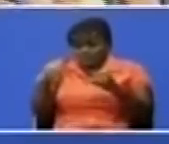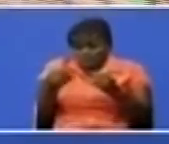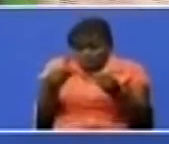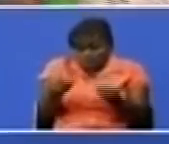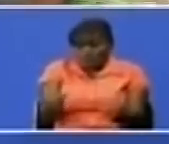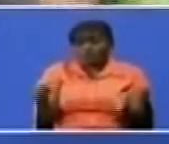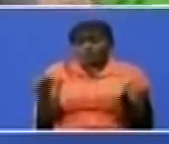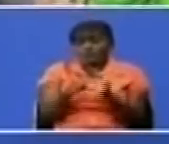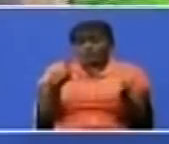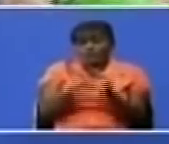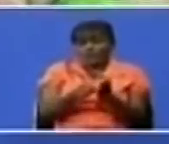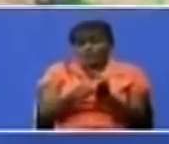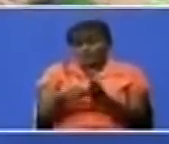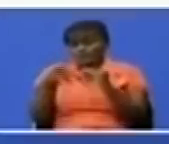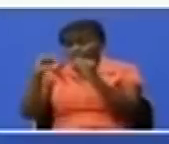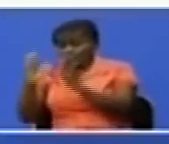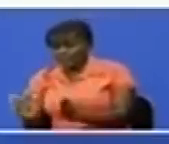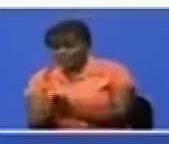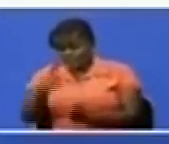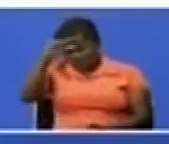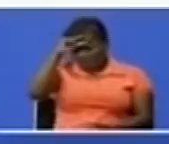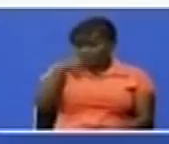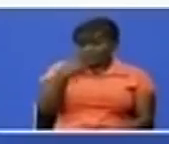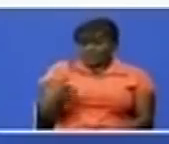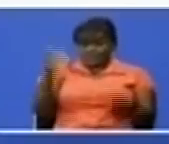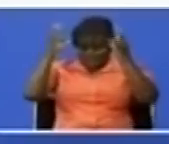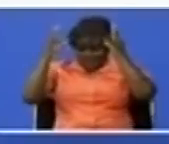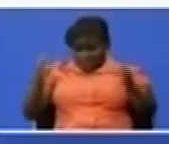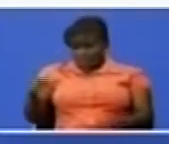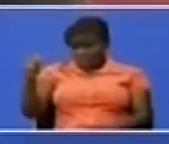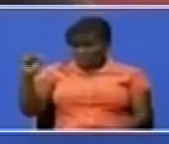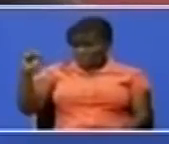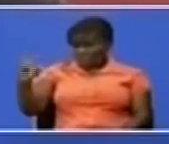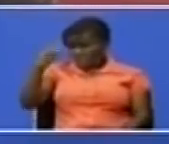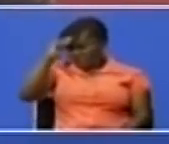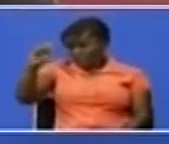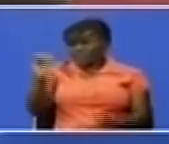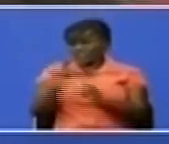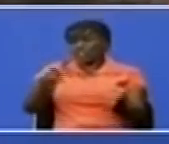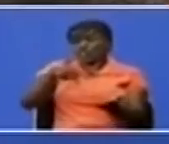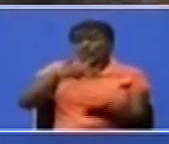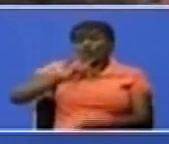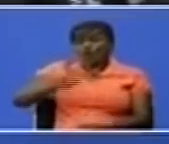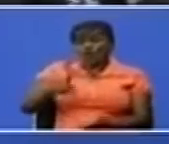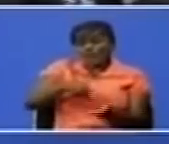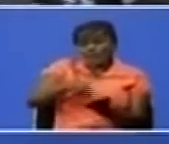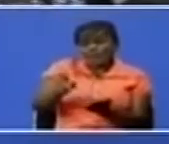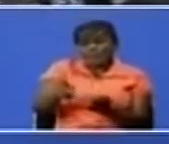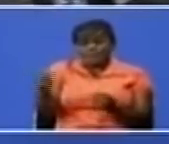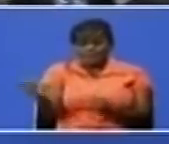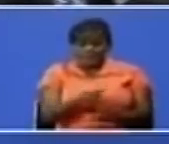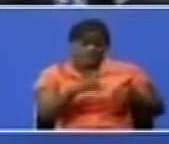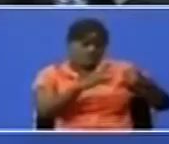mzozo uliopo kati ya serikali na walimu. Wanasema hatua ya TSC kutotii amri ya rais ya kuwalipa walimu mshahara wa mwezi